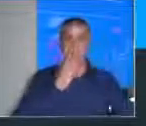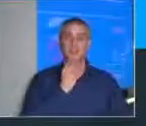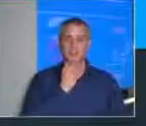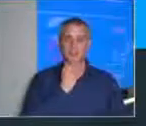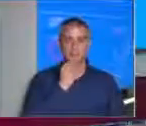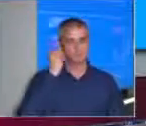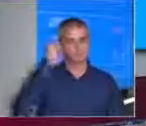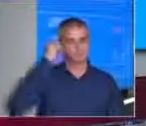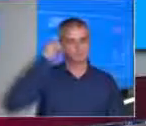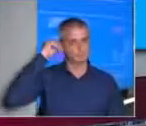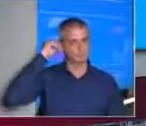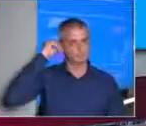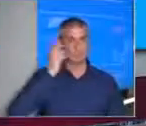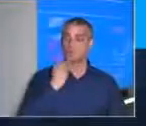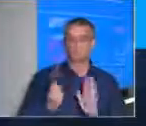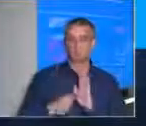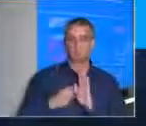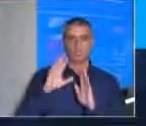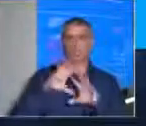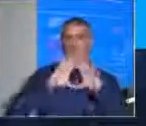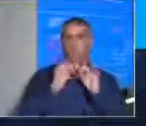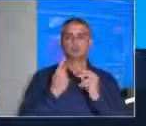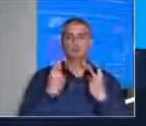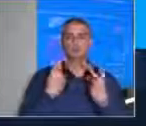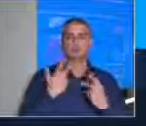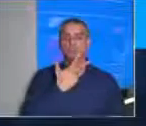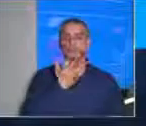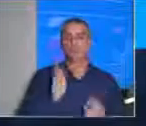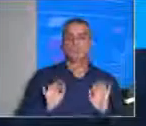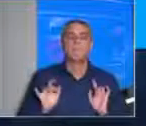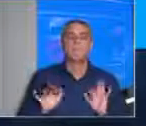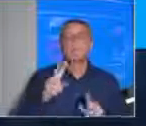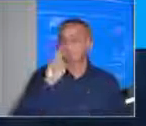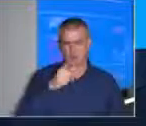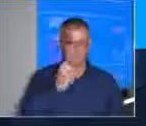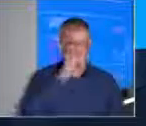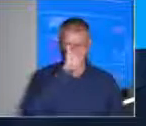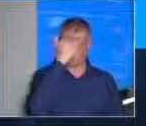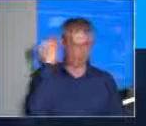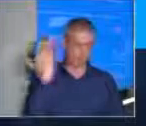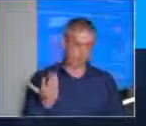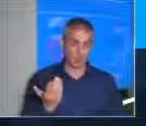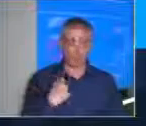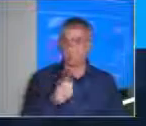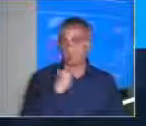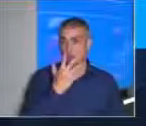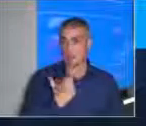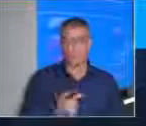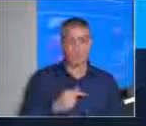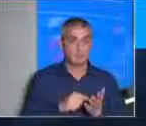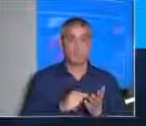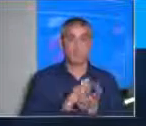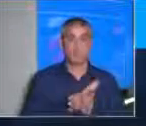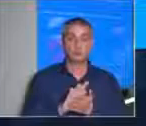היהודים, שהתביעות של היהודים עלולות להסתכם בסכום של 300 מיליארד דולר, זו טענה מופרכת. ואני אגיד לך למה, כי